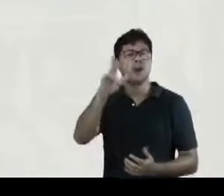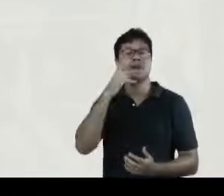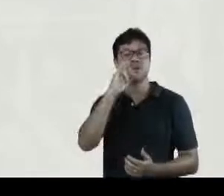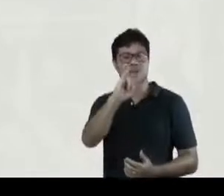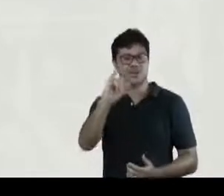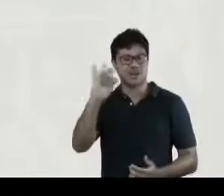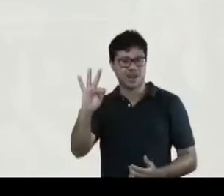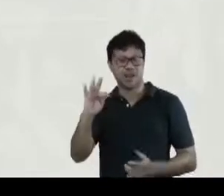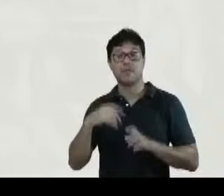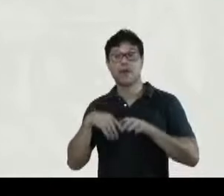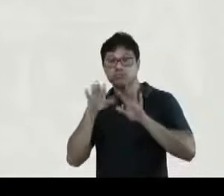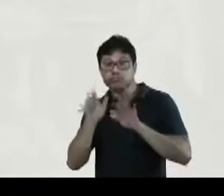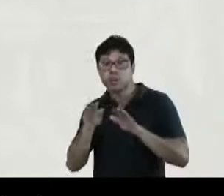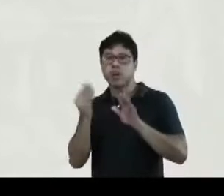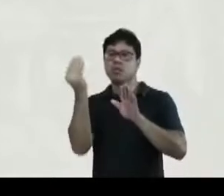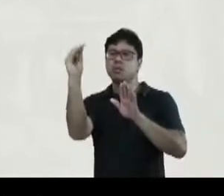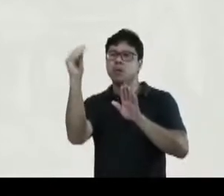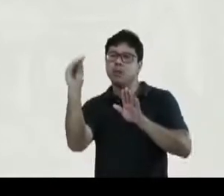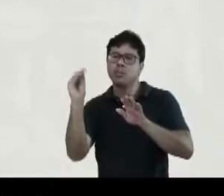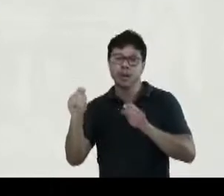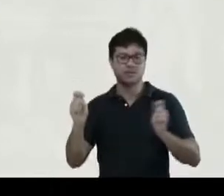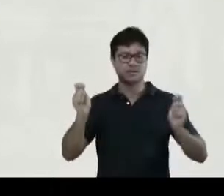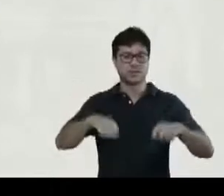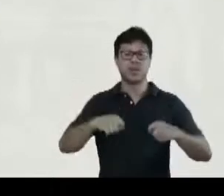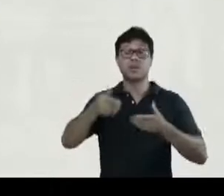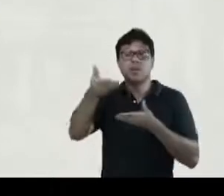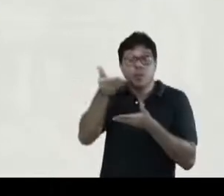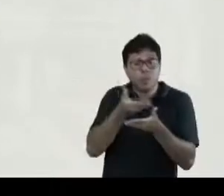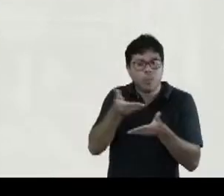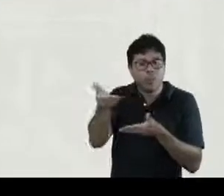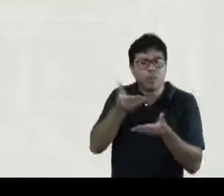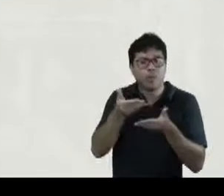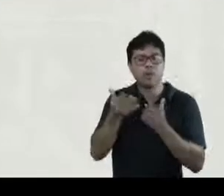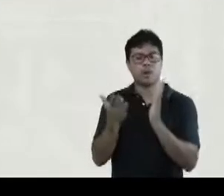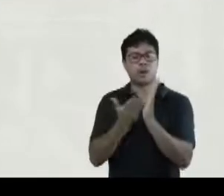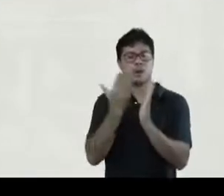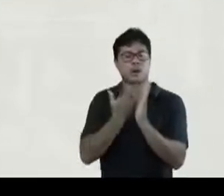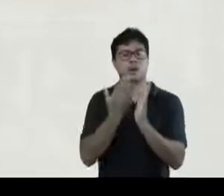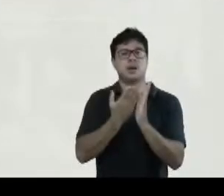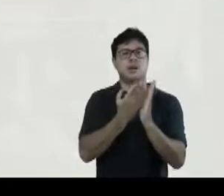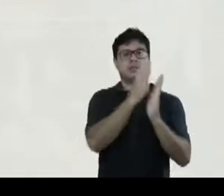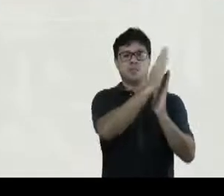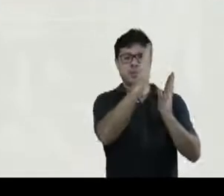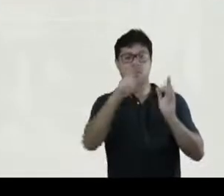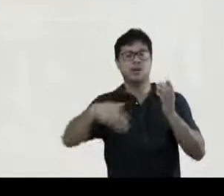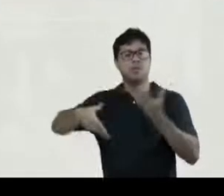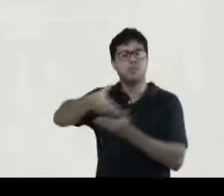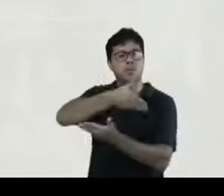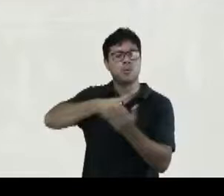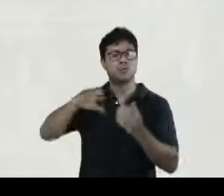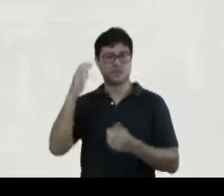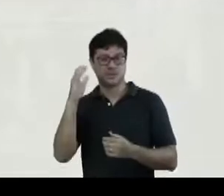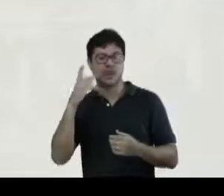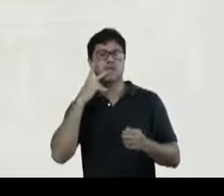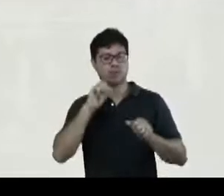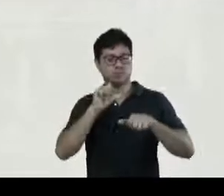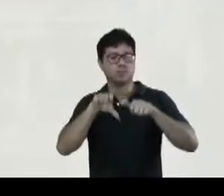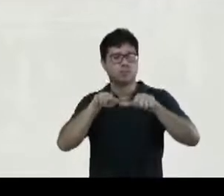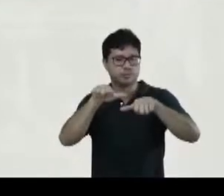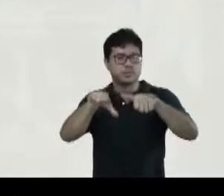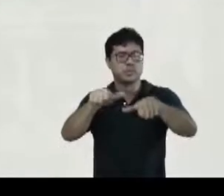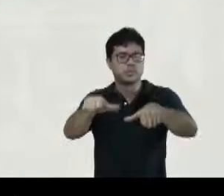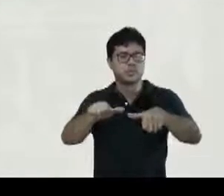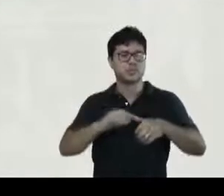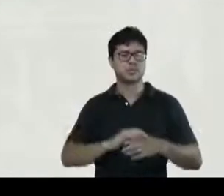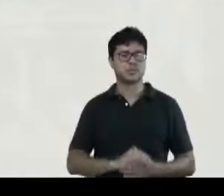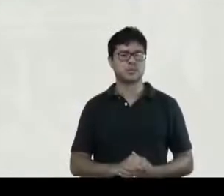Die Interaktion zwischen Bibliothek und Wissenschaft verändert sich. An die Stelle von Bibliotheksreisen zu den Originalen